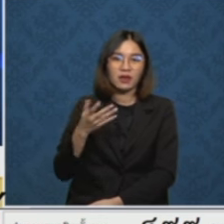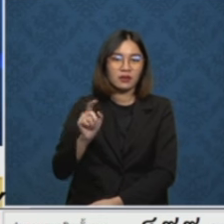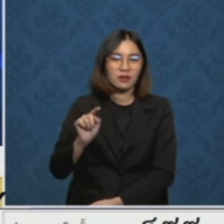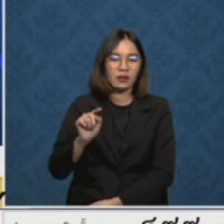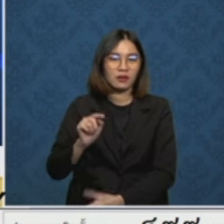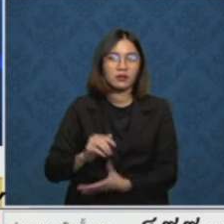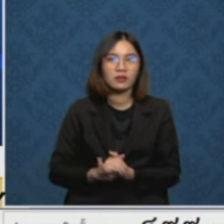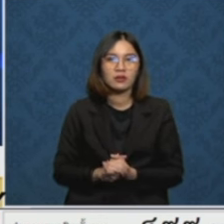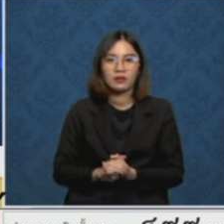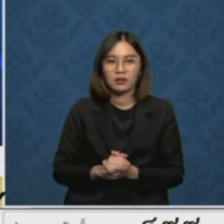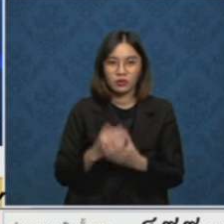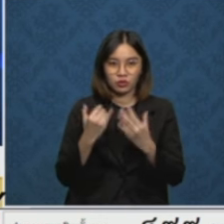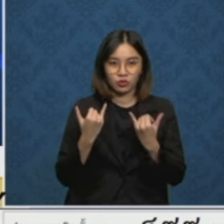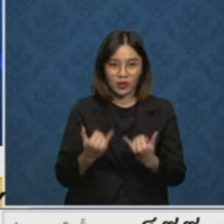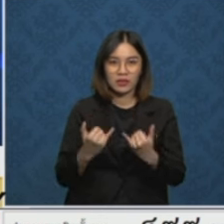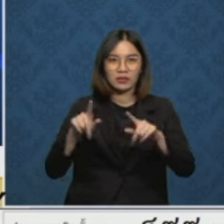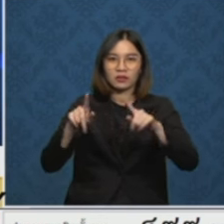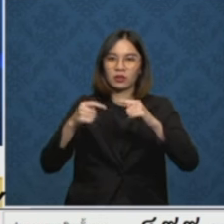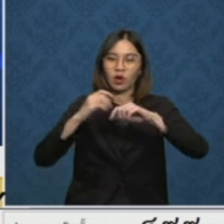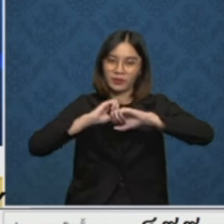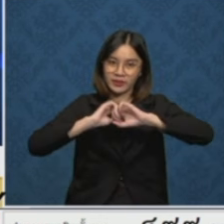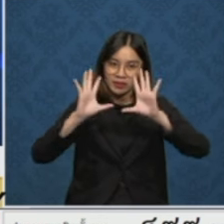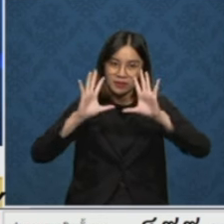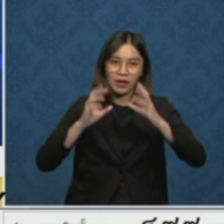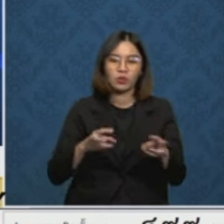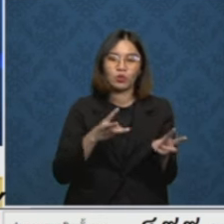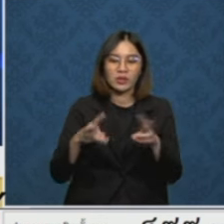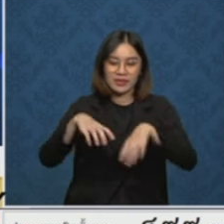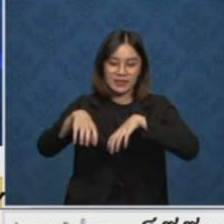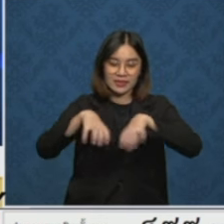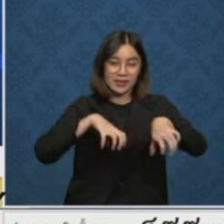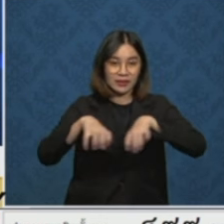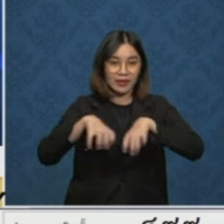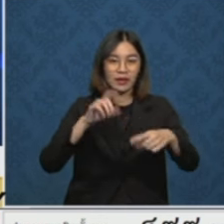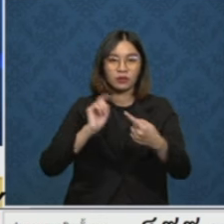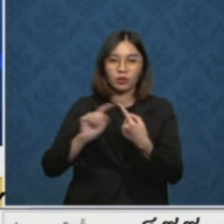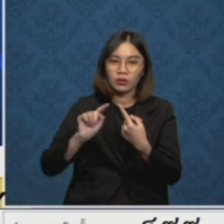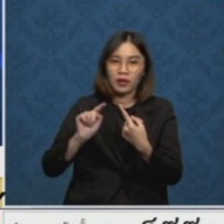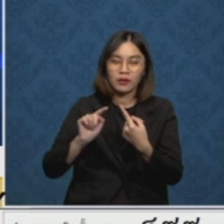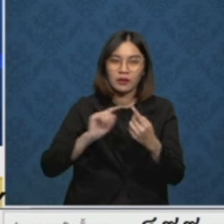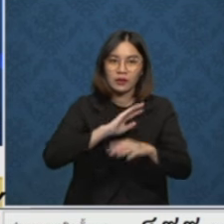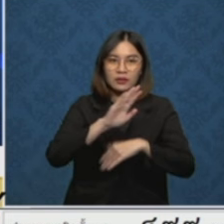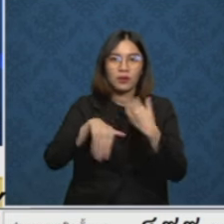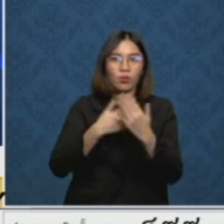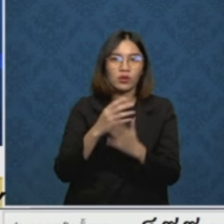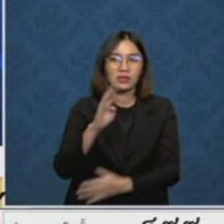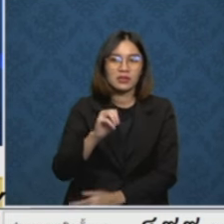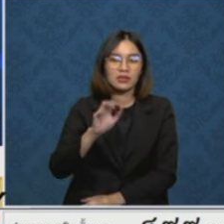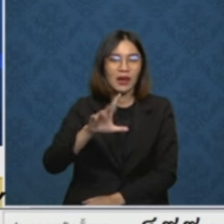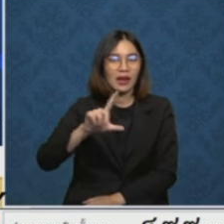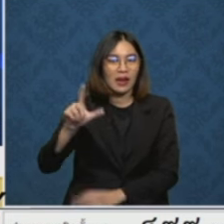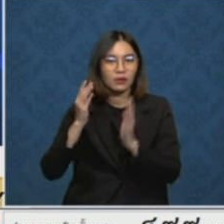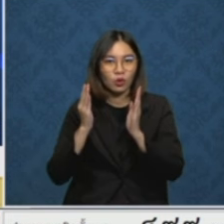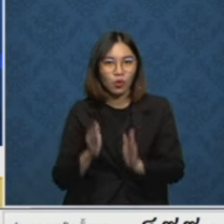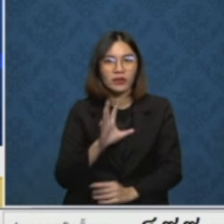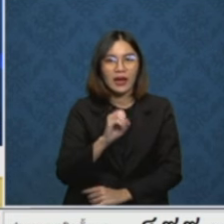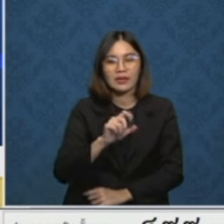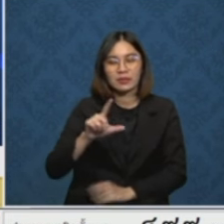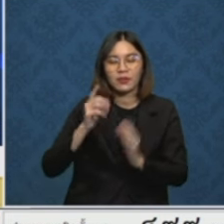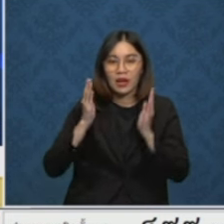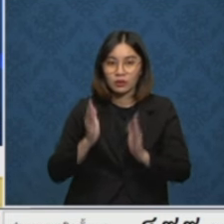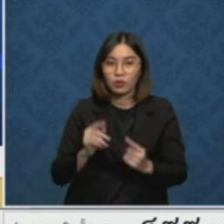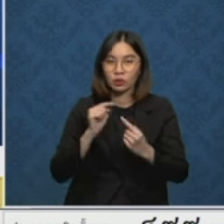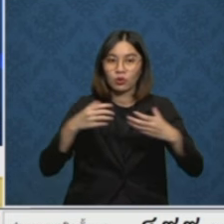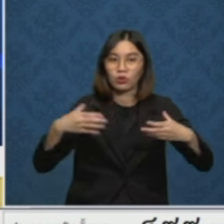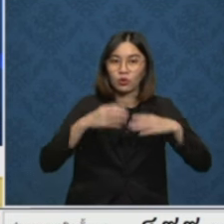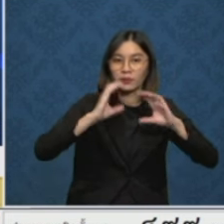วันนี้ก็น่าจะได้คำตอบที่ชัดๆว่าสรุปแล้วการบริหารจัดการเพื่อให้ได้จะได้ทั้งหมด45ล้านคนหรือ50ล้านคนจากท